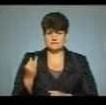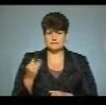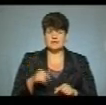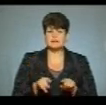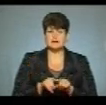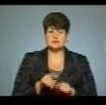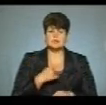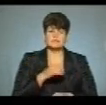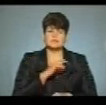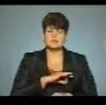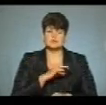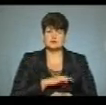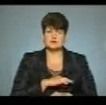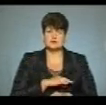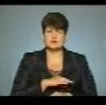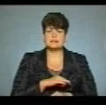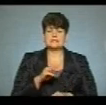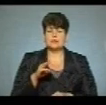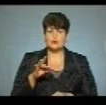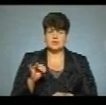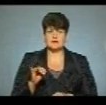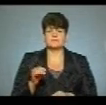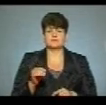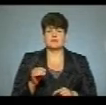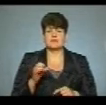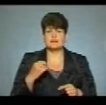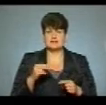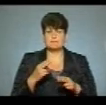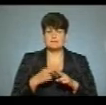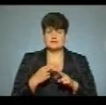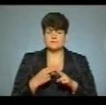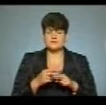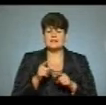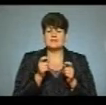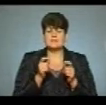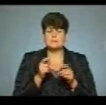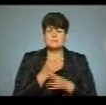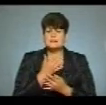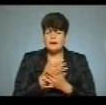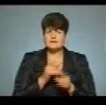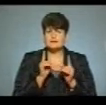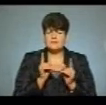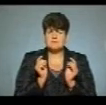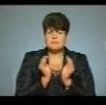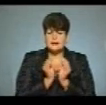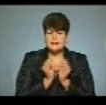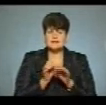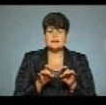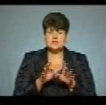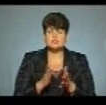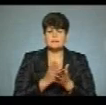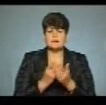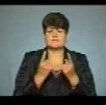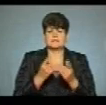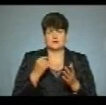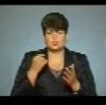Також я використала теорію ефекту метелика, про те, що навіть маленькі рішення, вони мають насправді дуже велику